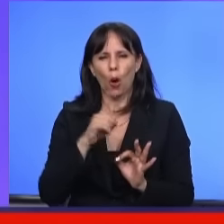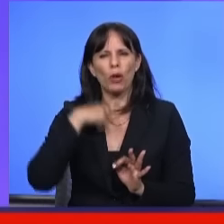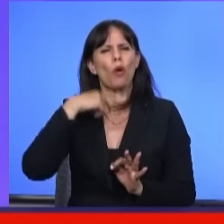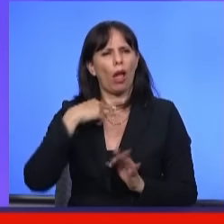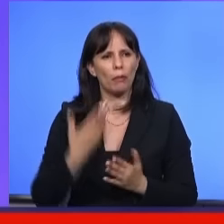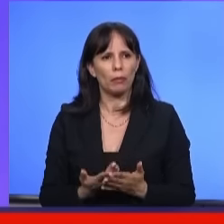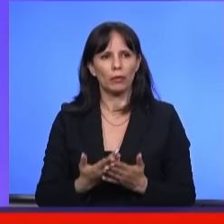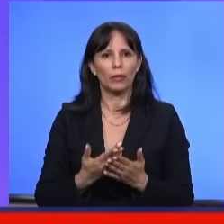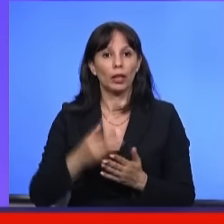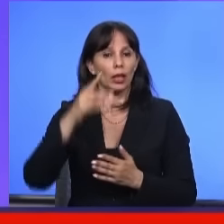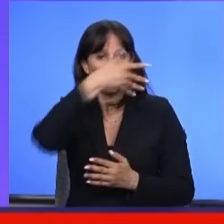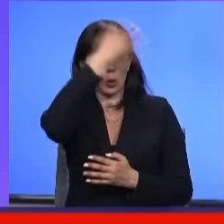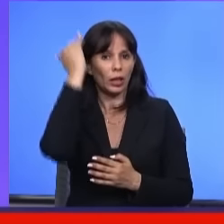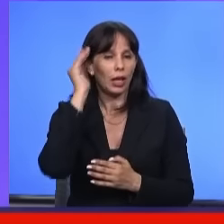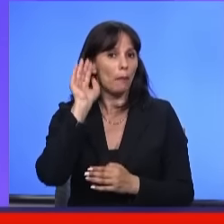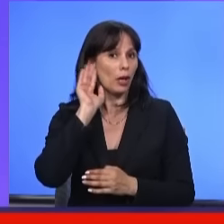Donald was listening.